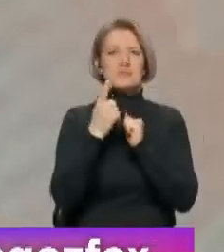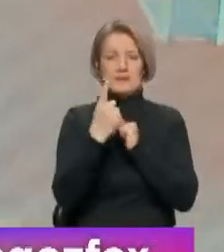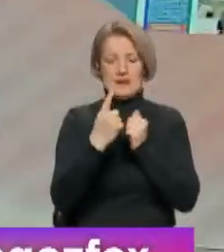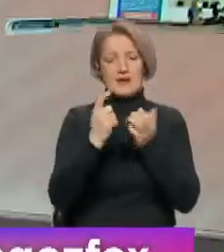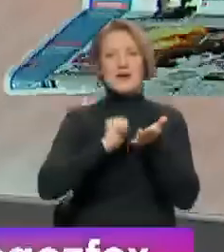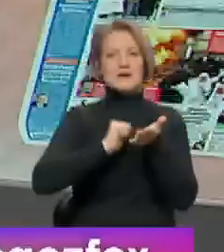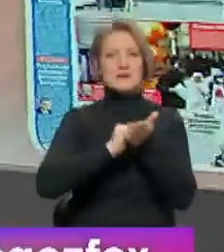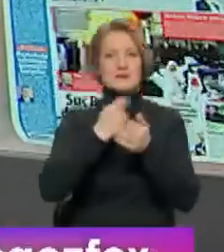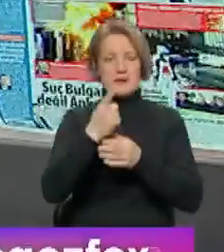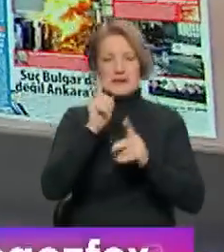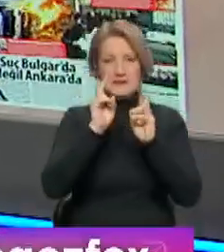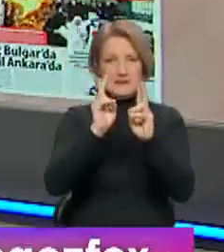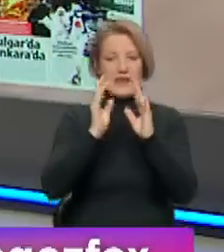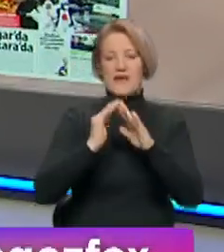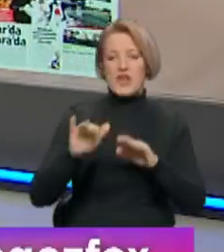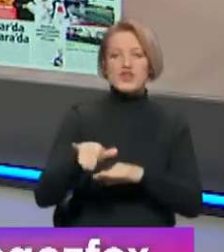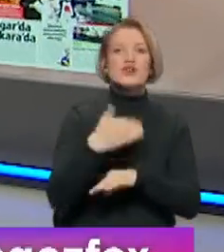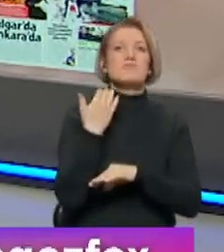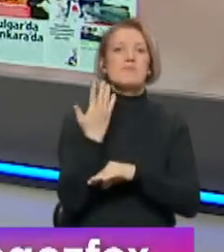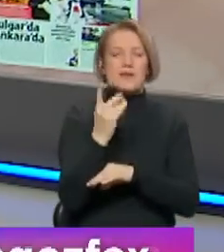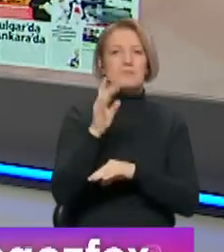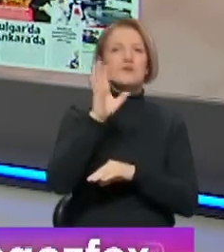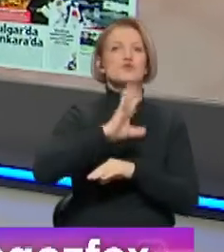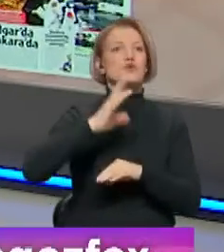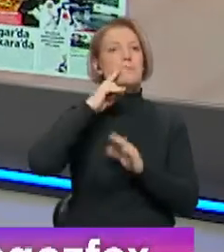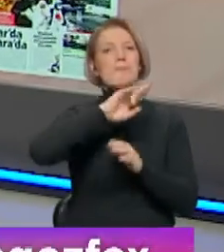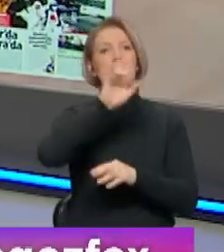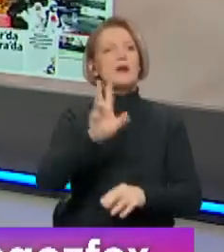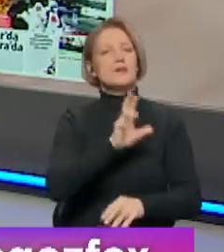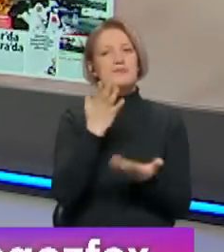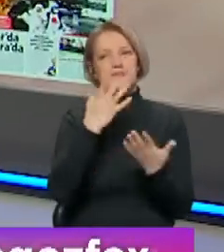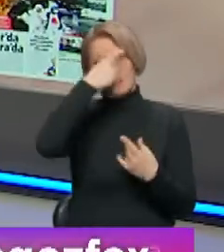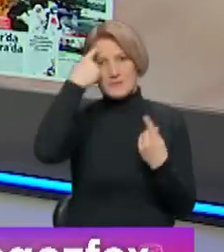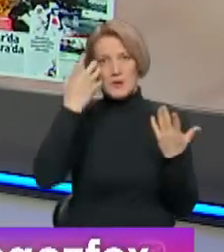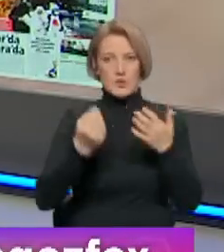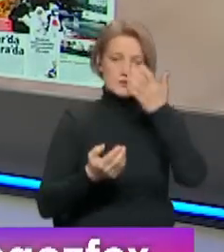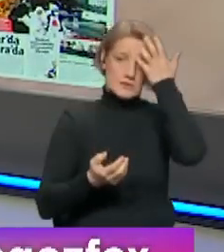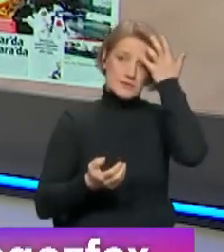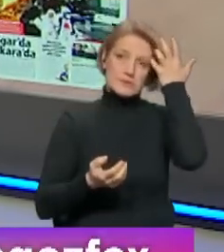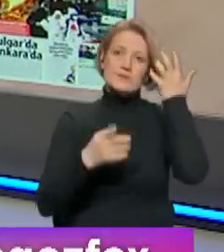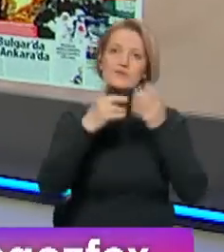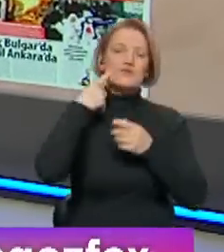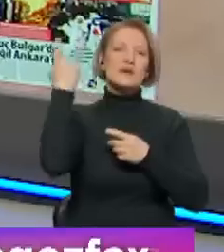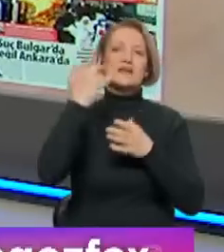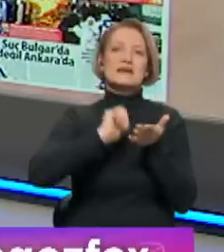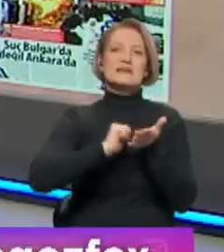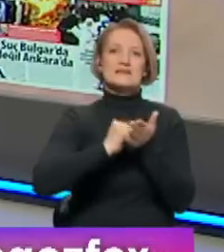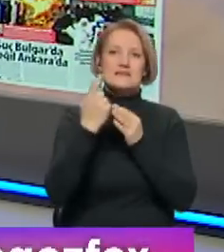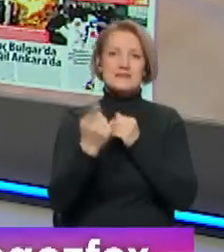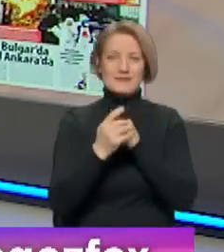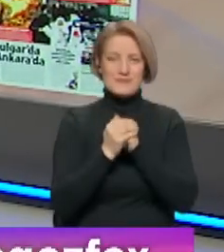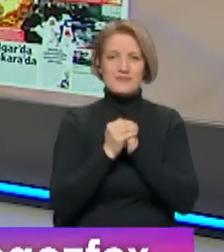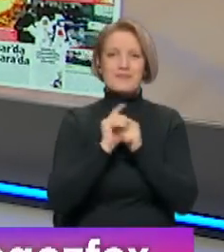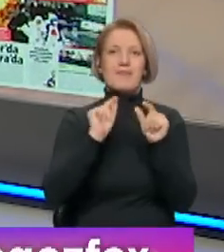gazeteler üzerinden Siz de evden çıkmadan bir tur atalım böyle bir imkanımız da olsun Cumhuriyet gazetesi Cumhuriyet gazetesinde